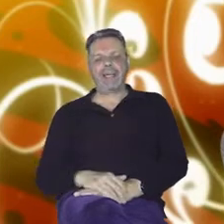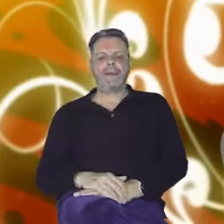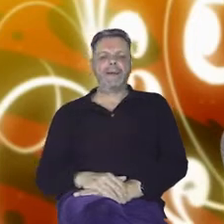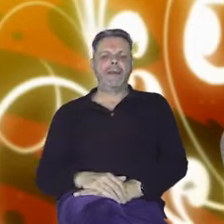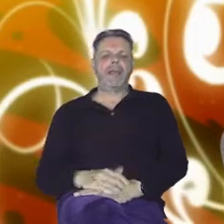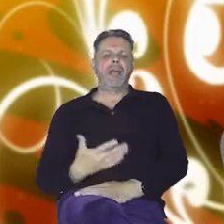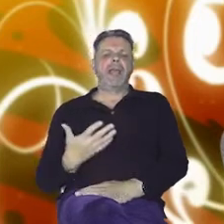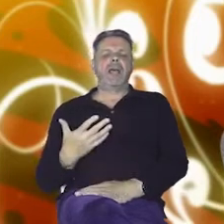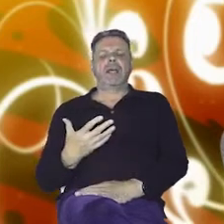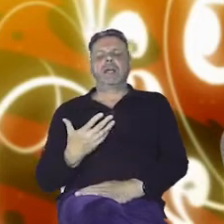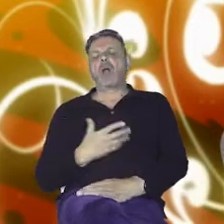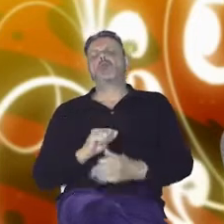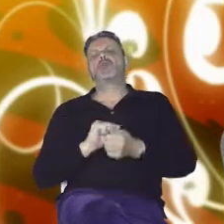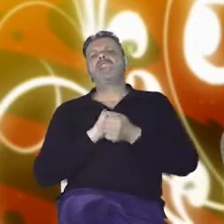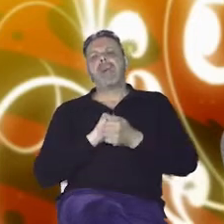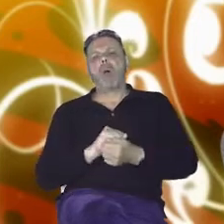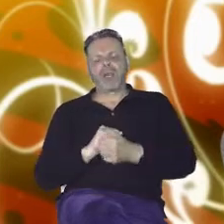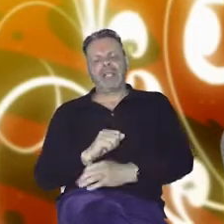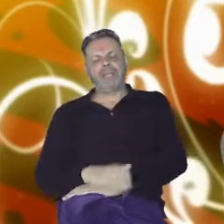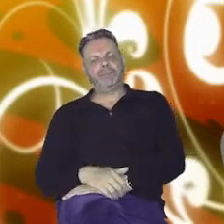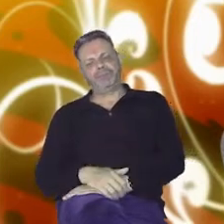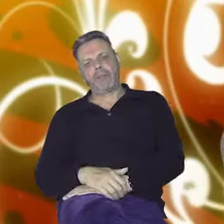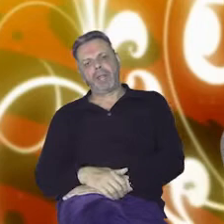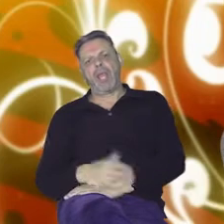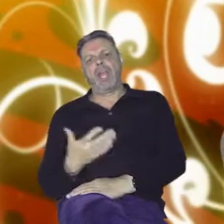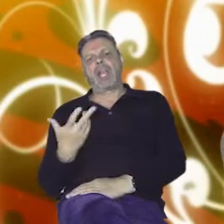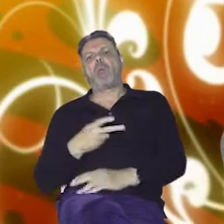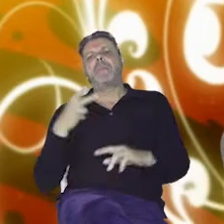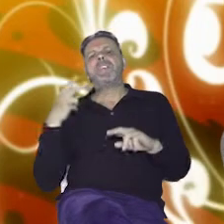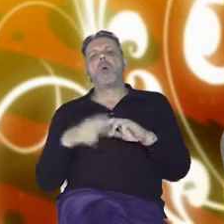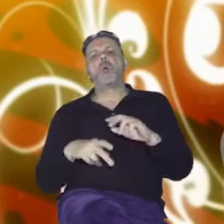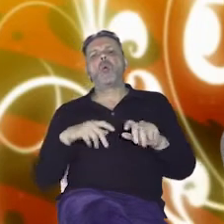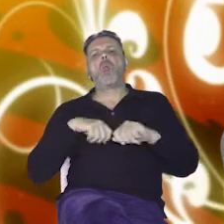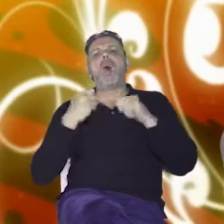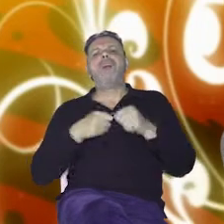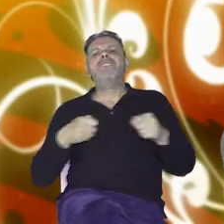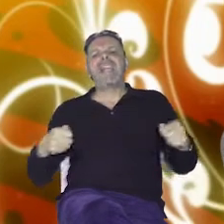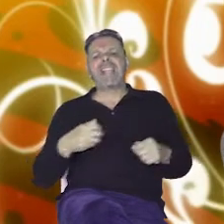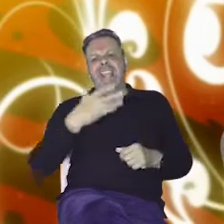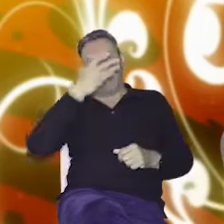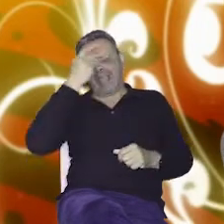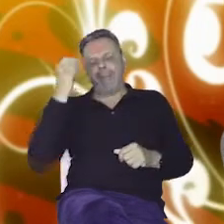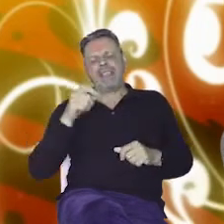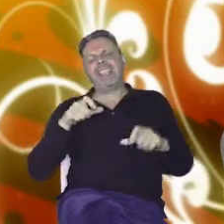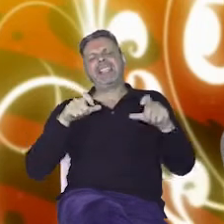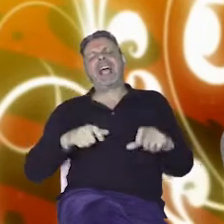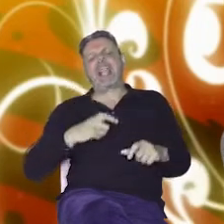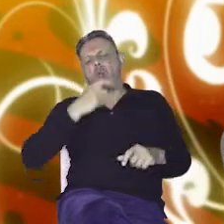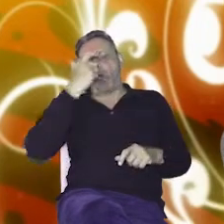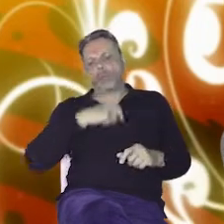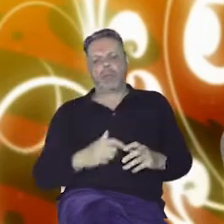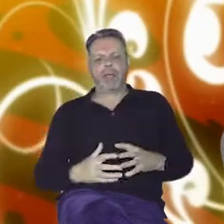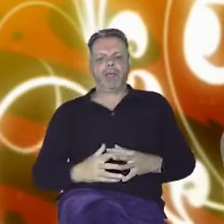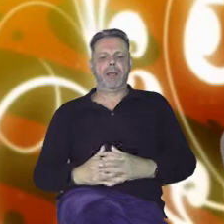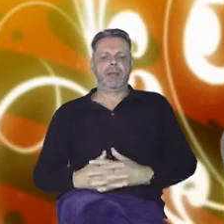se boriti nogama i rukama da se ukine vezanje dementnih i starih osoba koje su nepokretne.